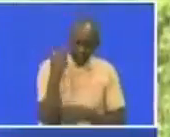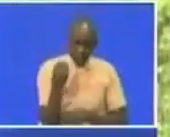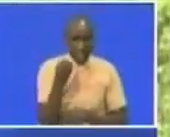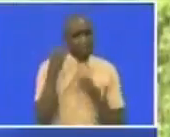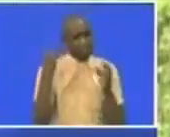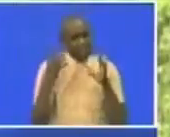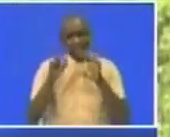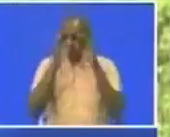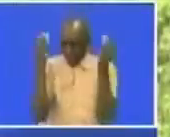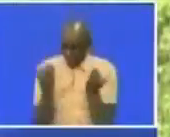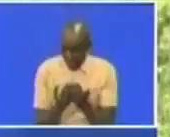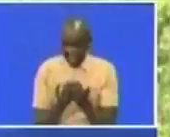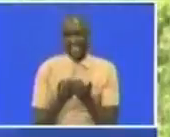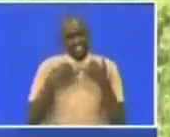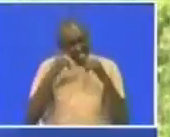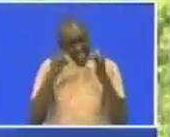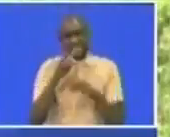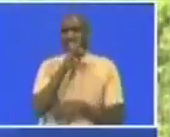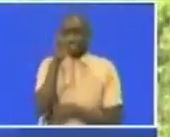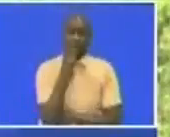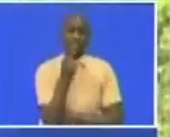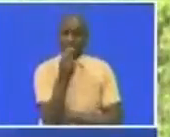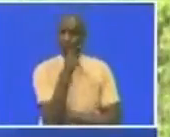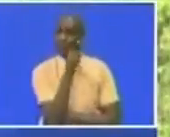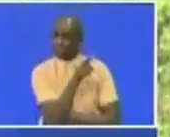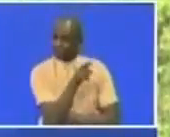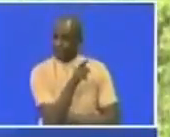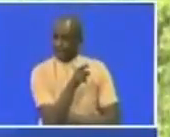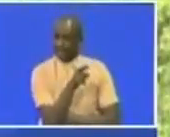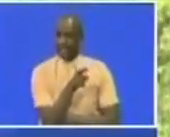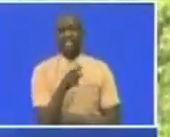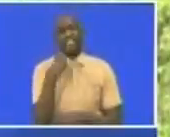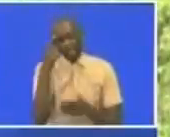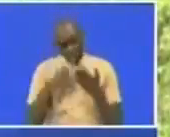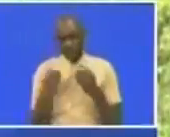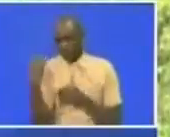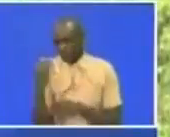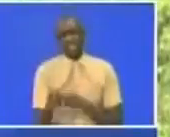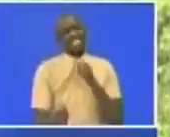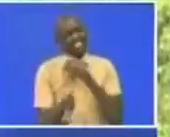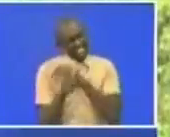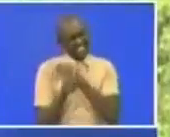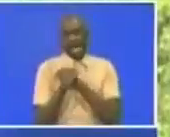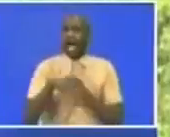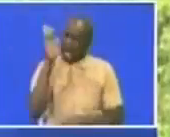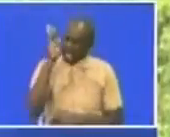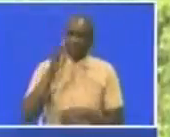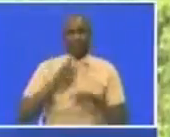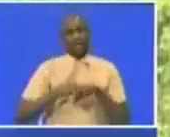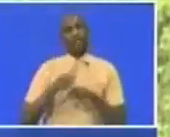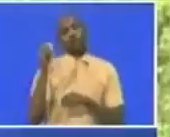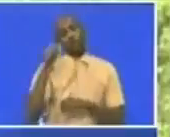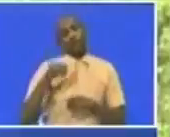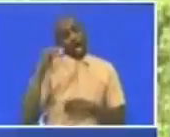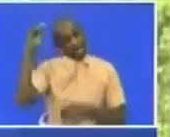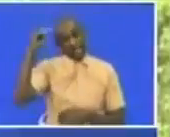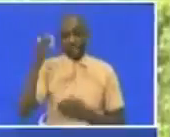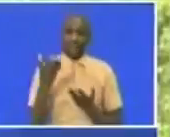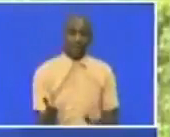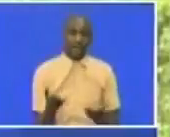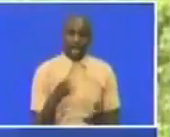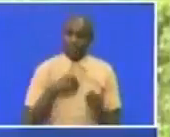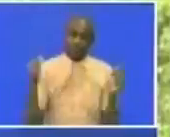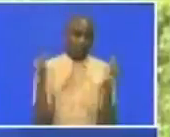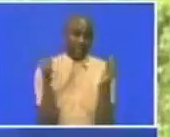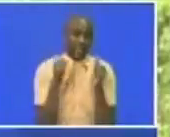kote duniani katika majaribio ya chanjo hii, watoto wakitajwa kuwa katika hatari kubwa zaidi ya vifo vinavyoambatana na ugonjwa